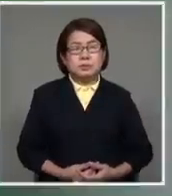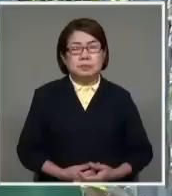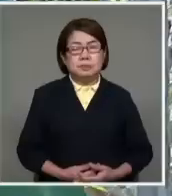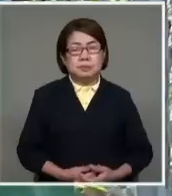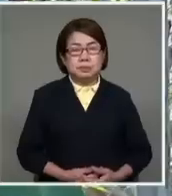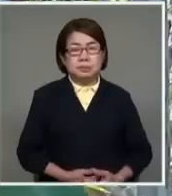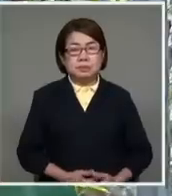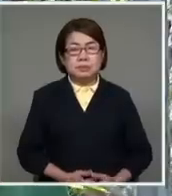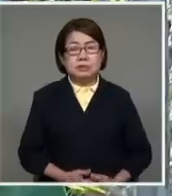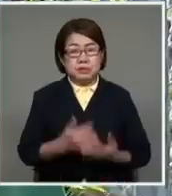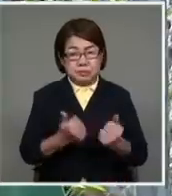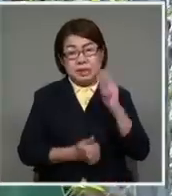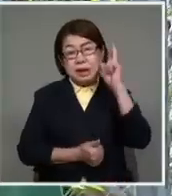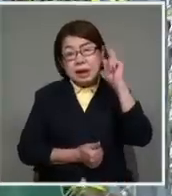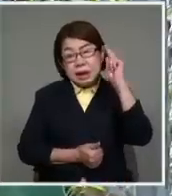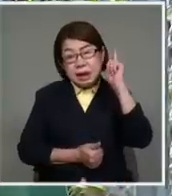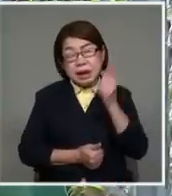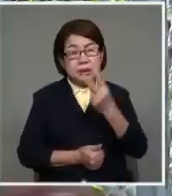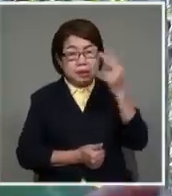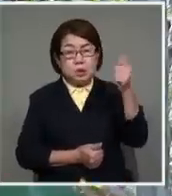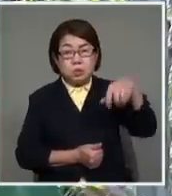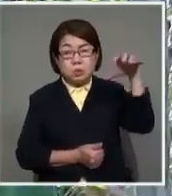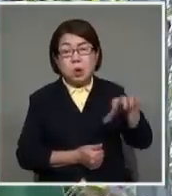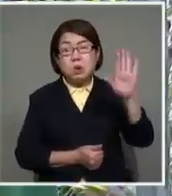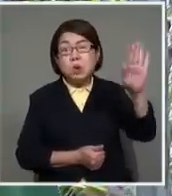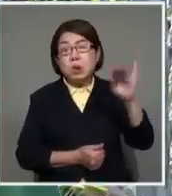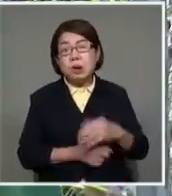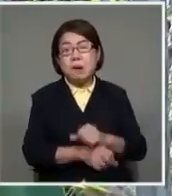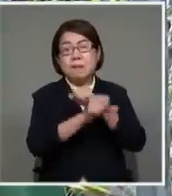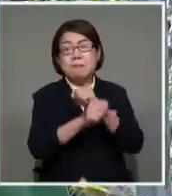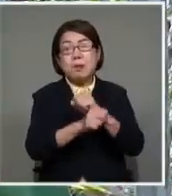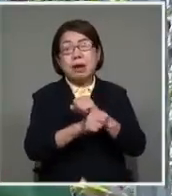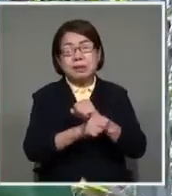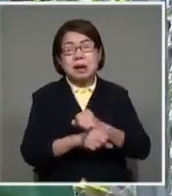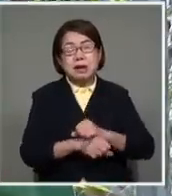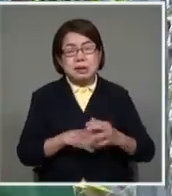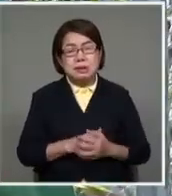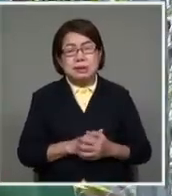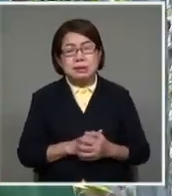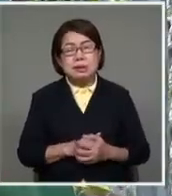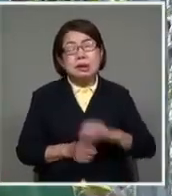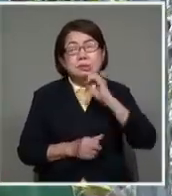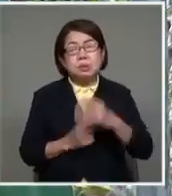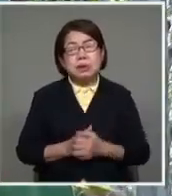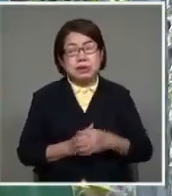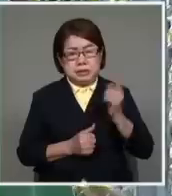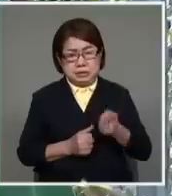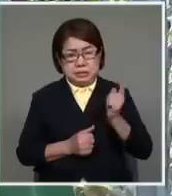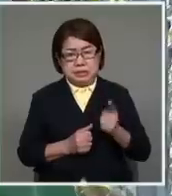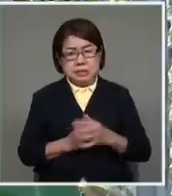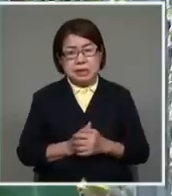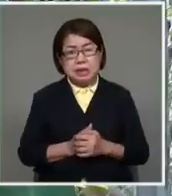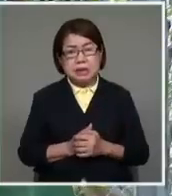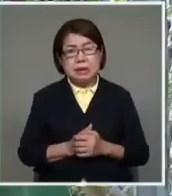และที่ผมดูข่าวขององค์การพีต้าทั้งประเทศนั้นบอกว่าวาระพันกว่าลูกจริงๆที่เก็บไว้ไ